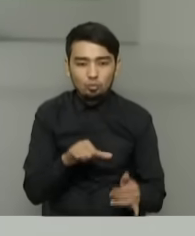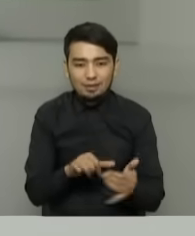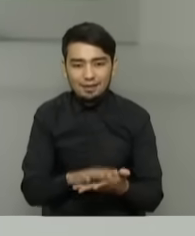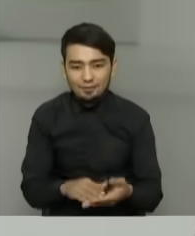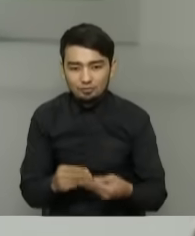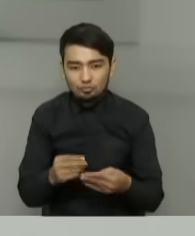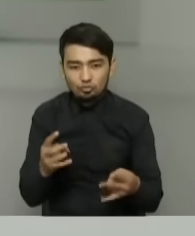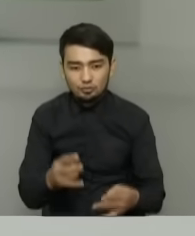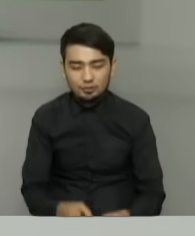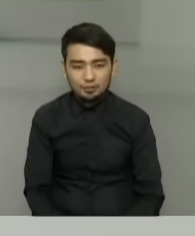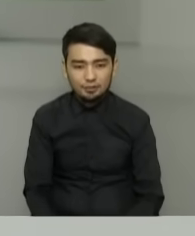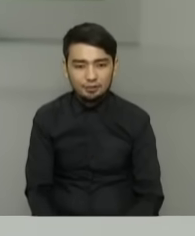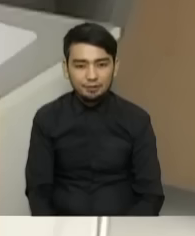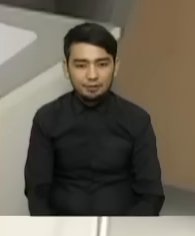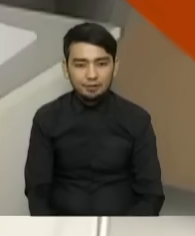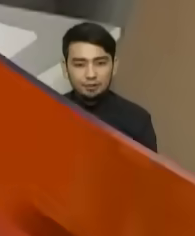керек?